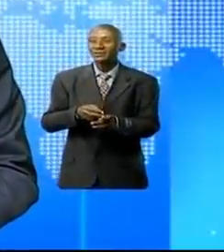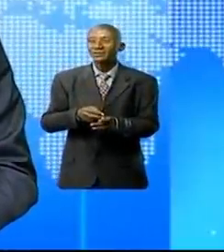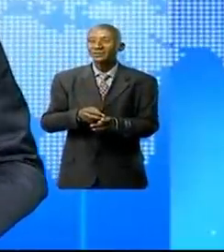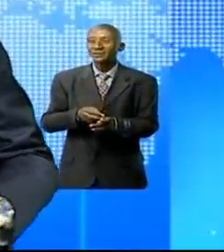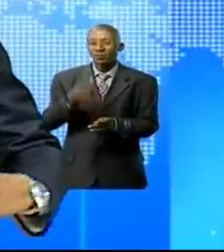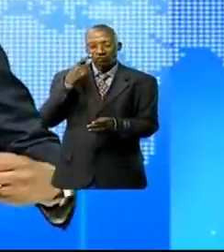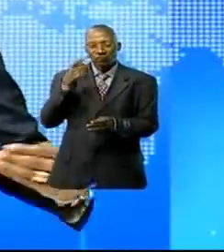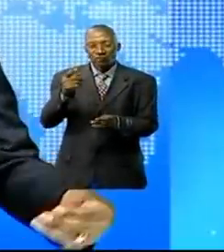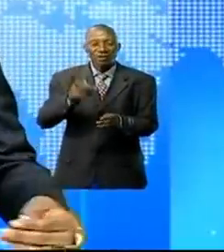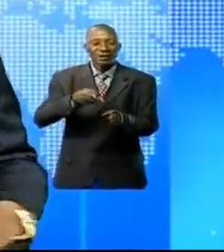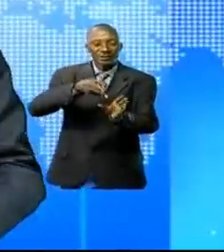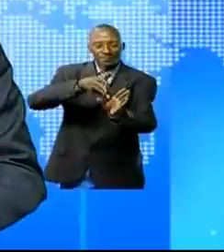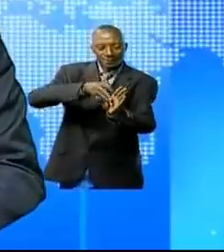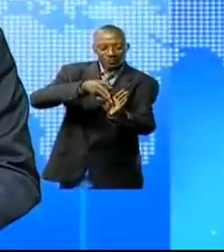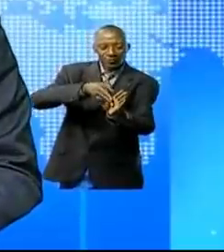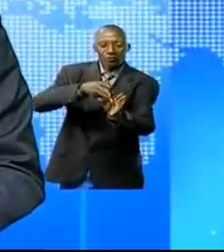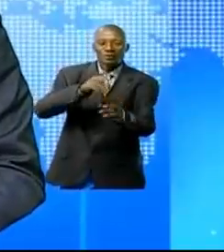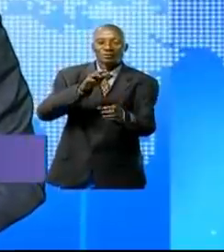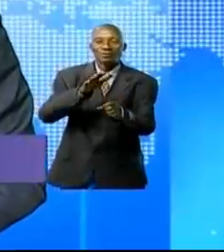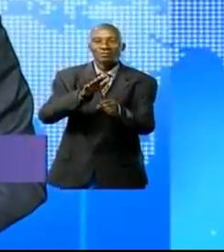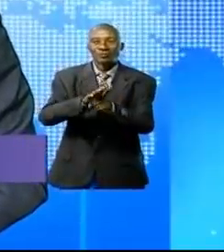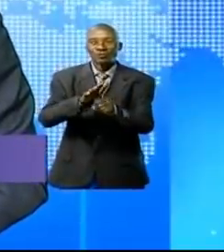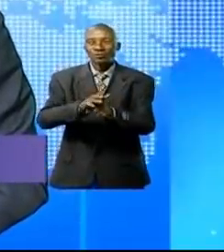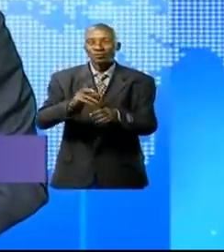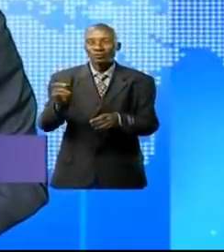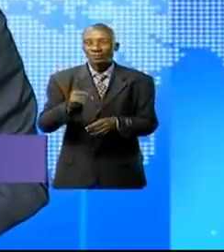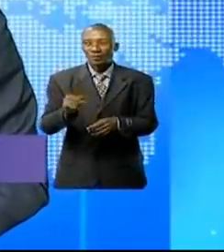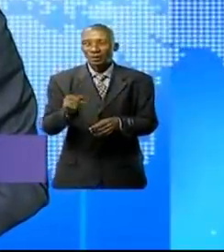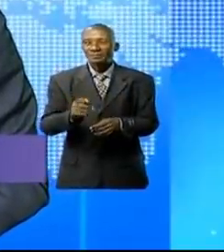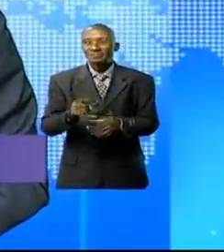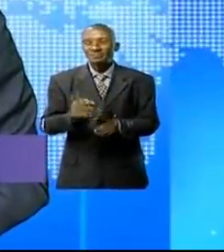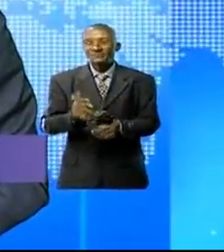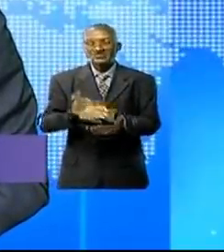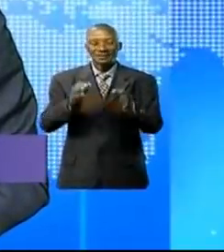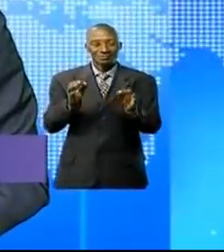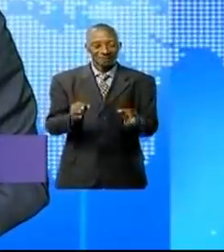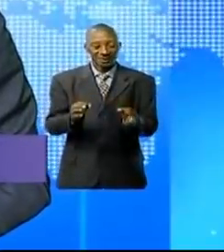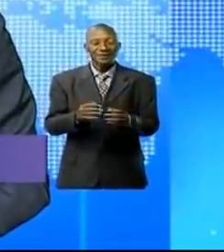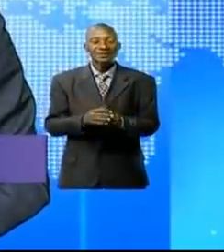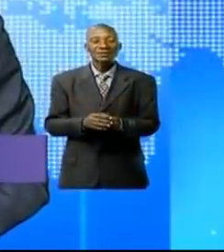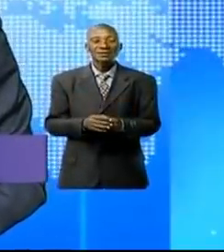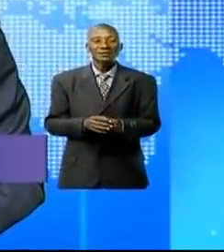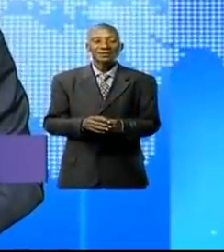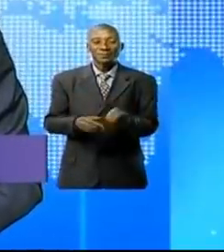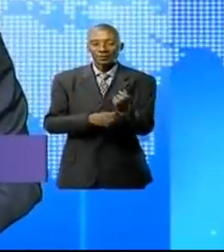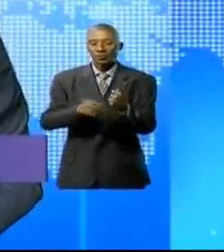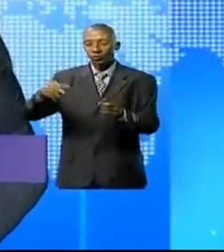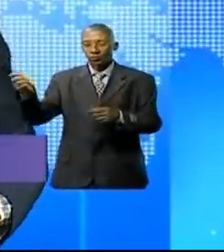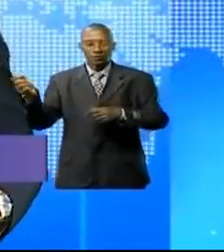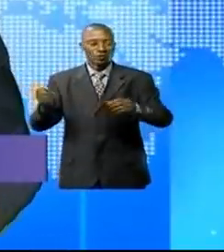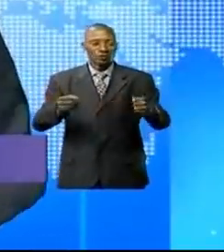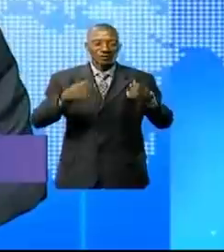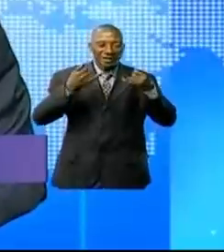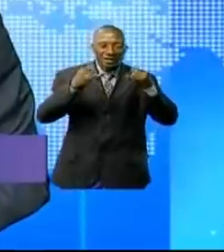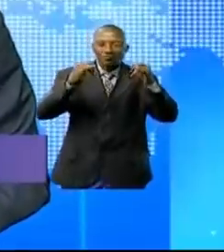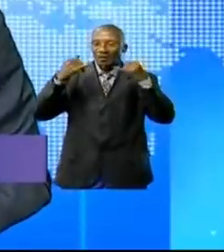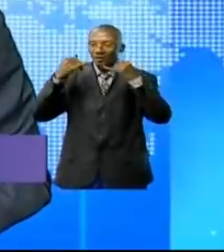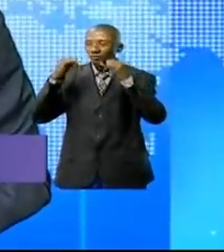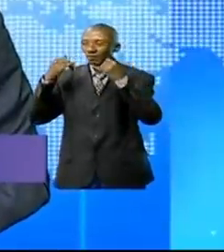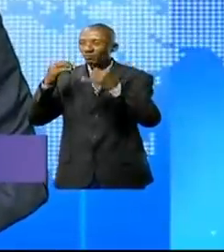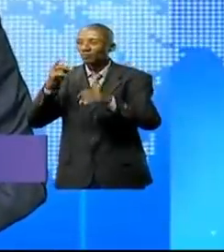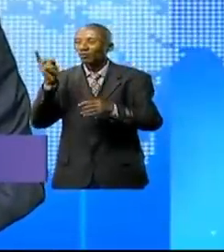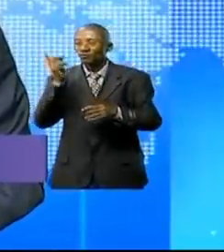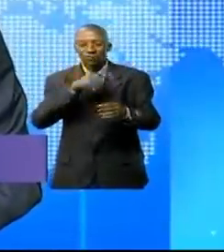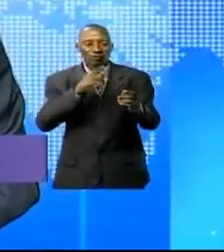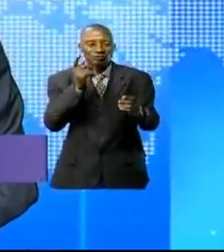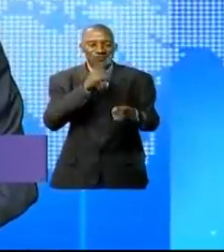ça qu'on a eu ce mouvement-là. Mais suite à la désinformation, on a fait croire aux gens qu'on était en rupture de stock. Et vous savez que Kinshasa, c'est entre 14